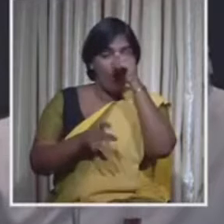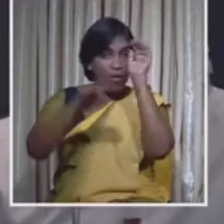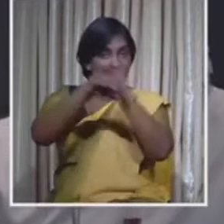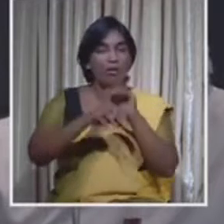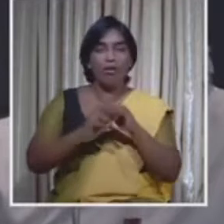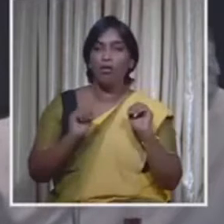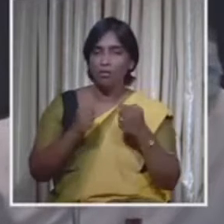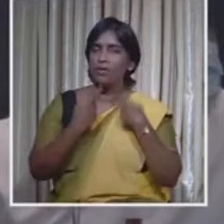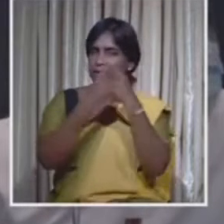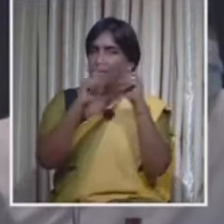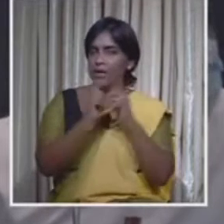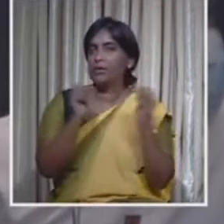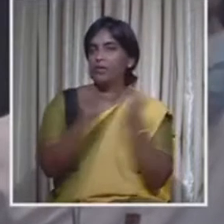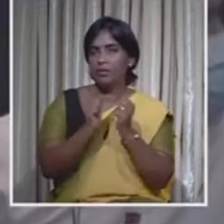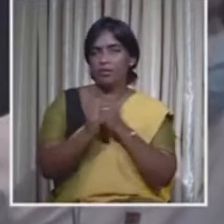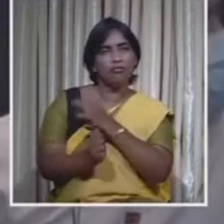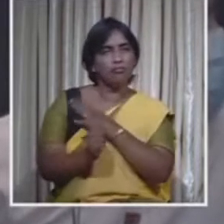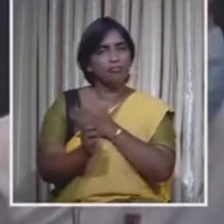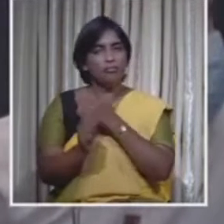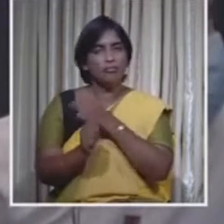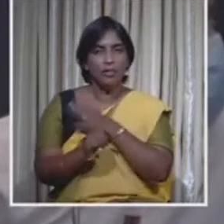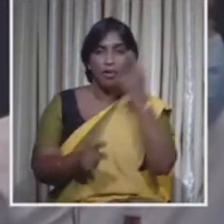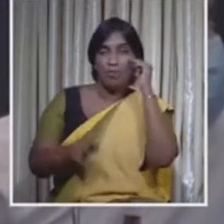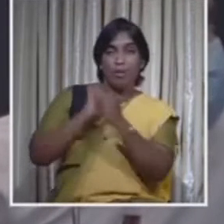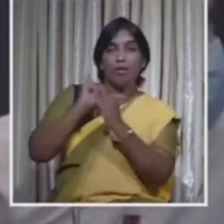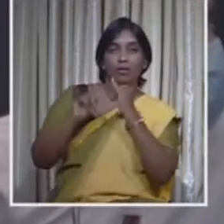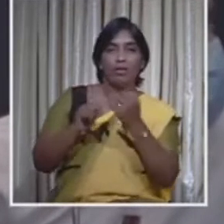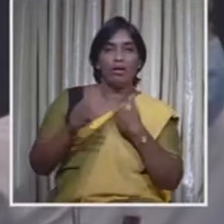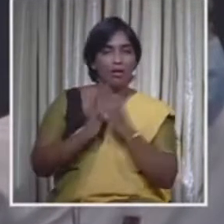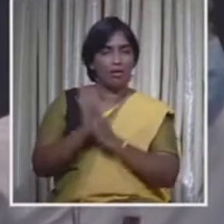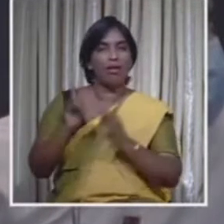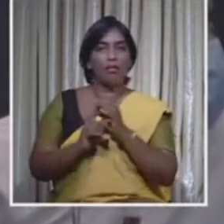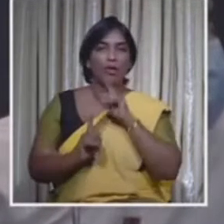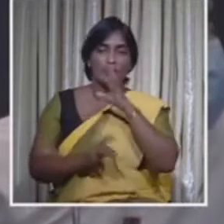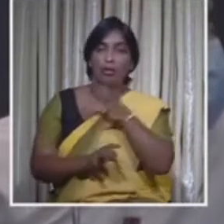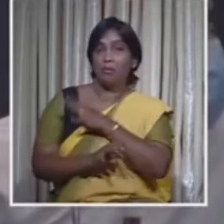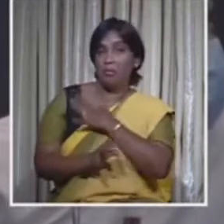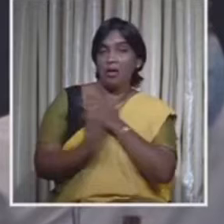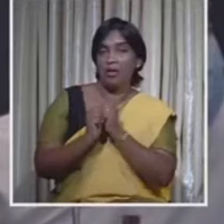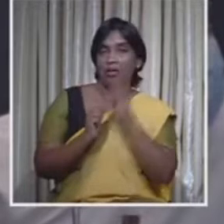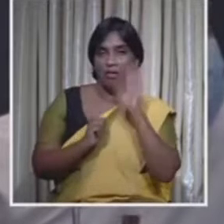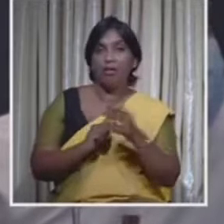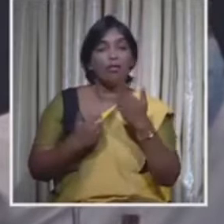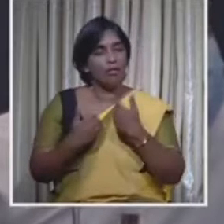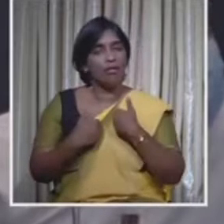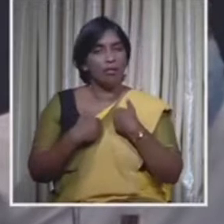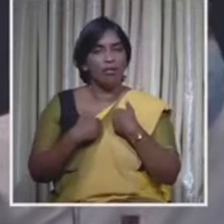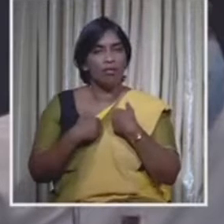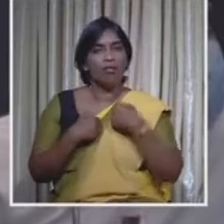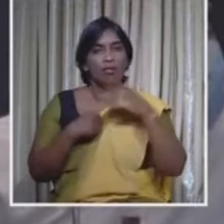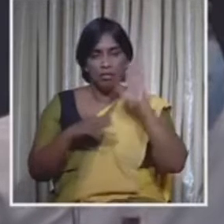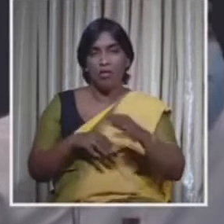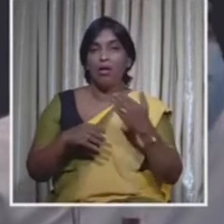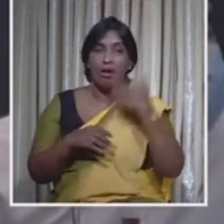කරා නොයෙක් නොයෙක් විදියට පරිගණීම් කරනවා කියලා චෝදනා කරා අපේ මන්ත්‍රීතුමෙකුත් කිව්ව පරිගන්න හදනවා කියලා හැබැයි